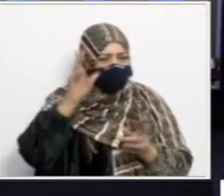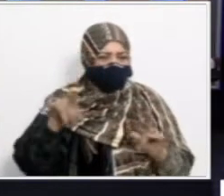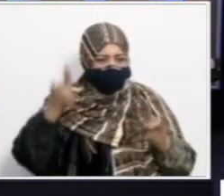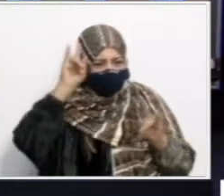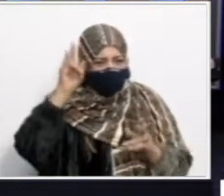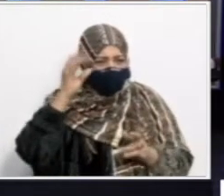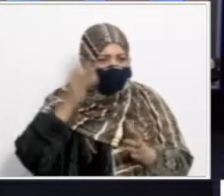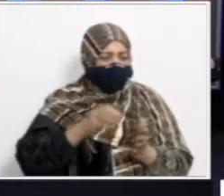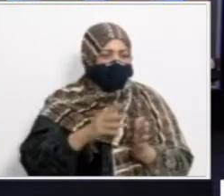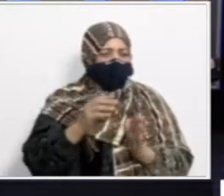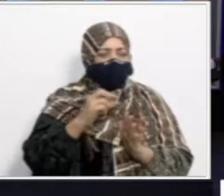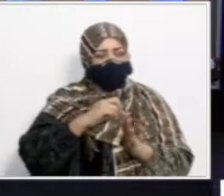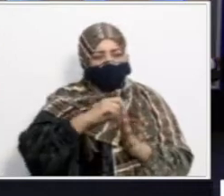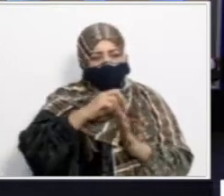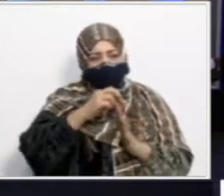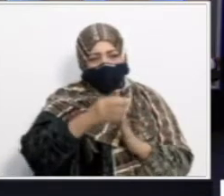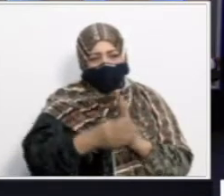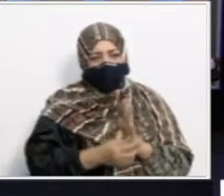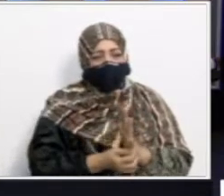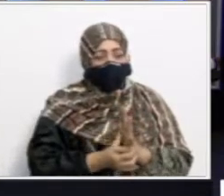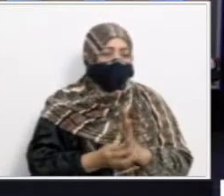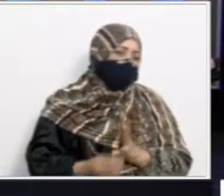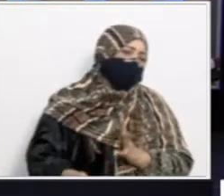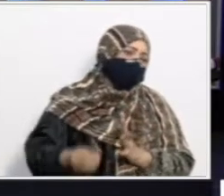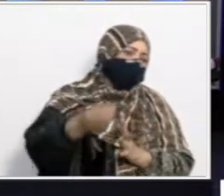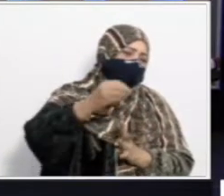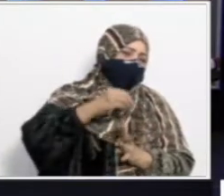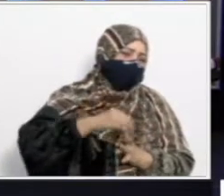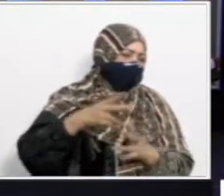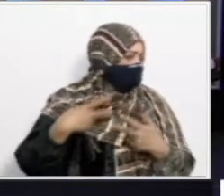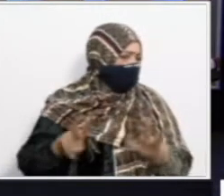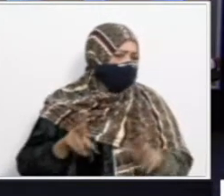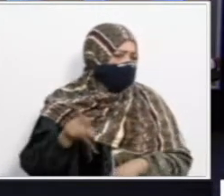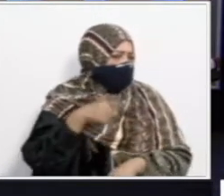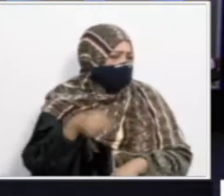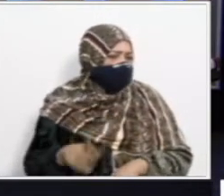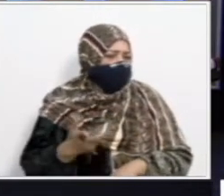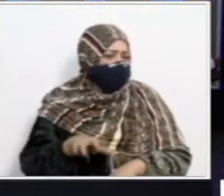هل فيه مضرة مني ولا ما فيهنش والله؟ في الصلاة.